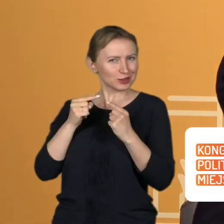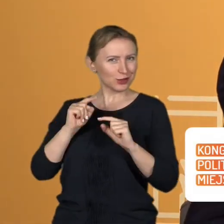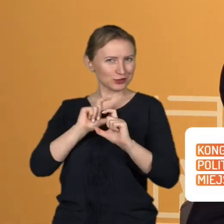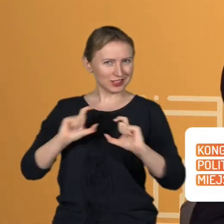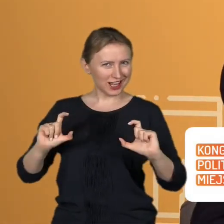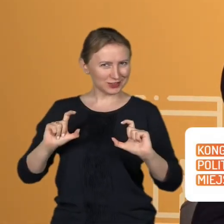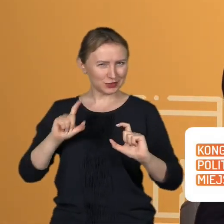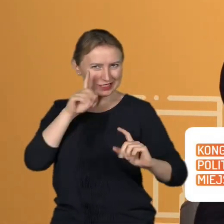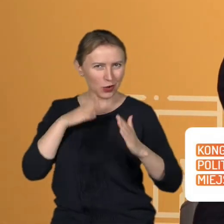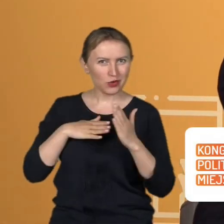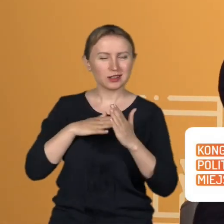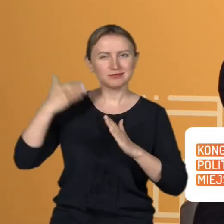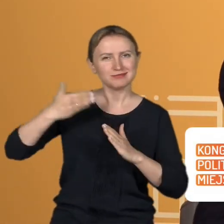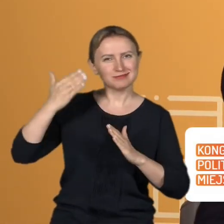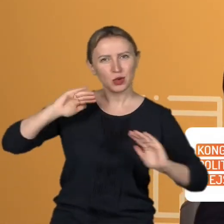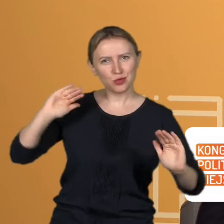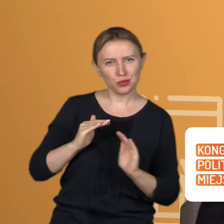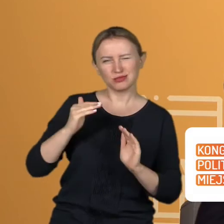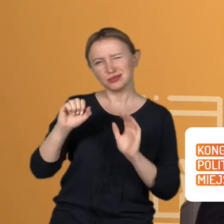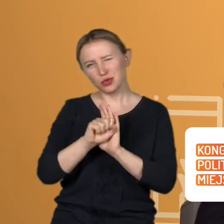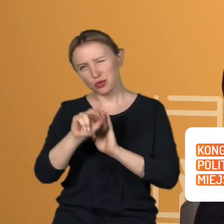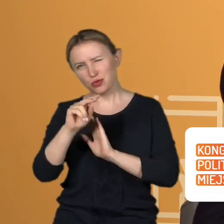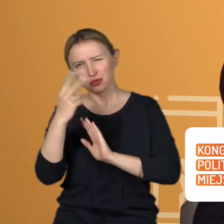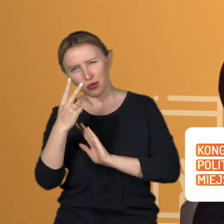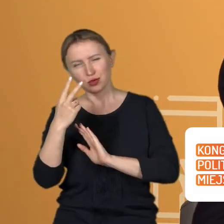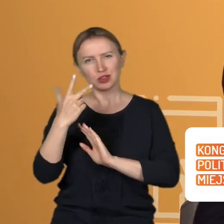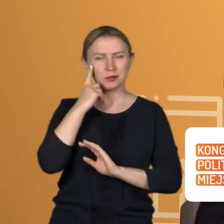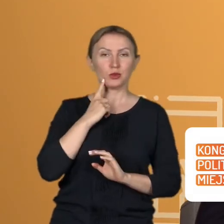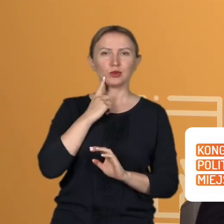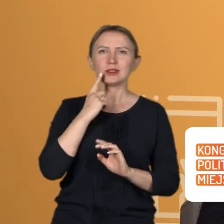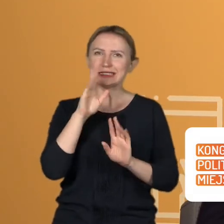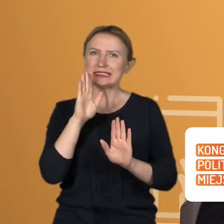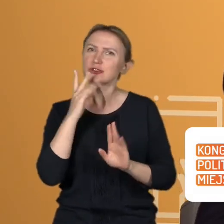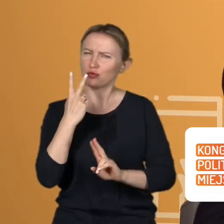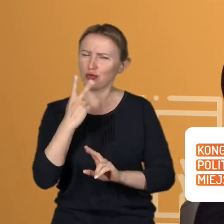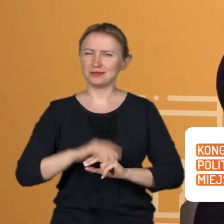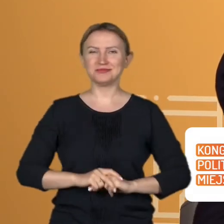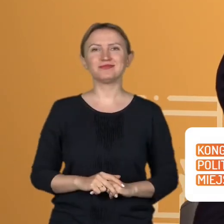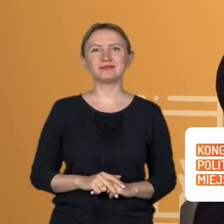ograniczeń czasowych, czyli ograniczając wypowiedź powiedzmy do 2-3 minut, raczej do 2 nawet.